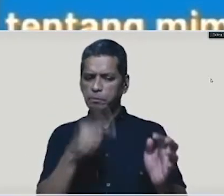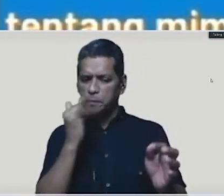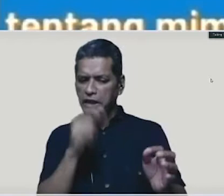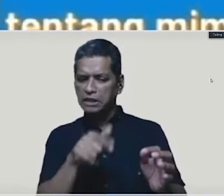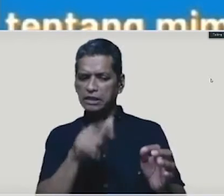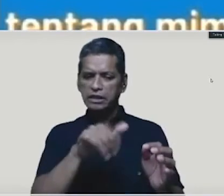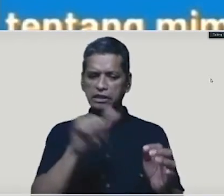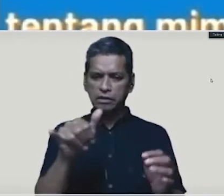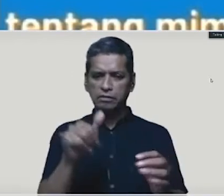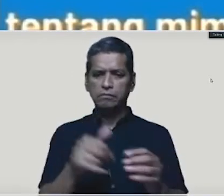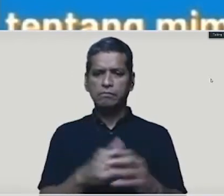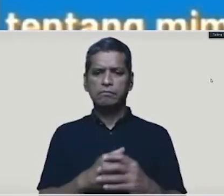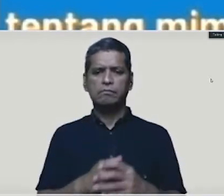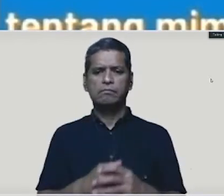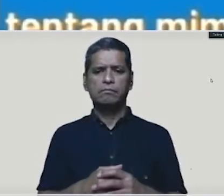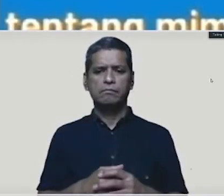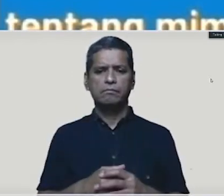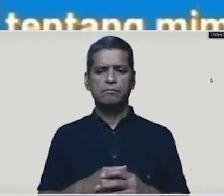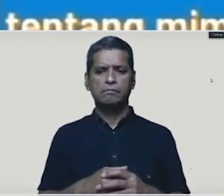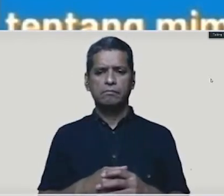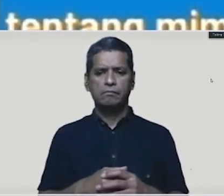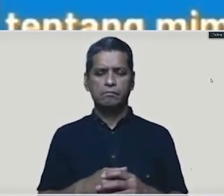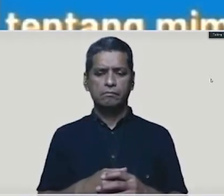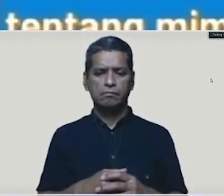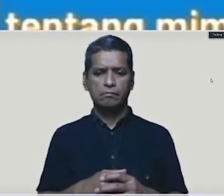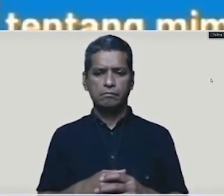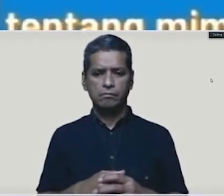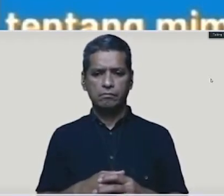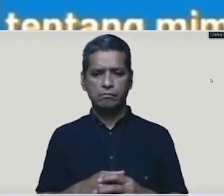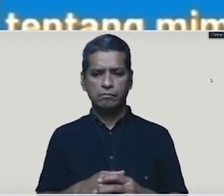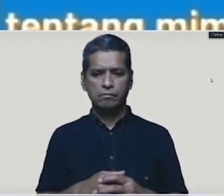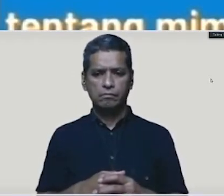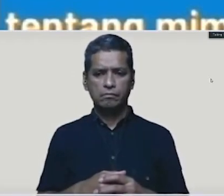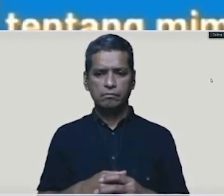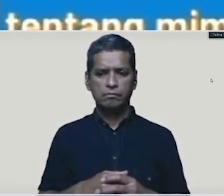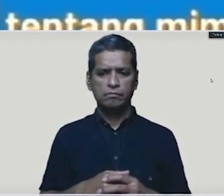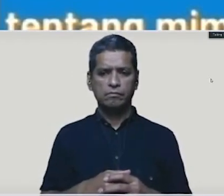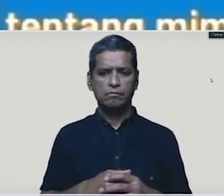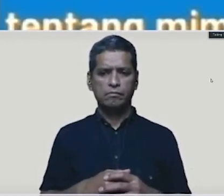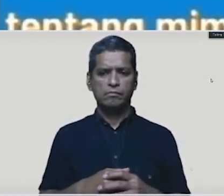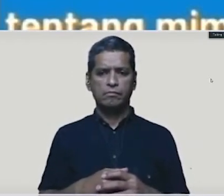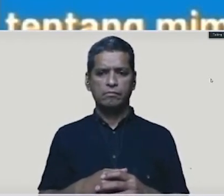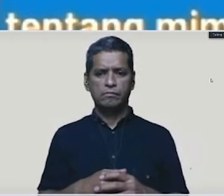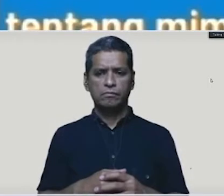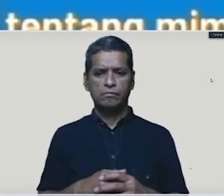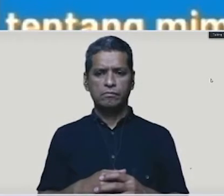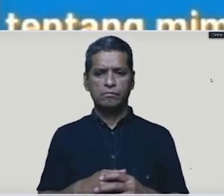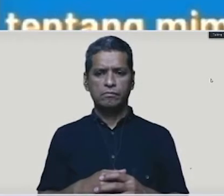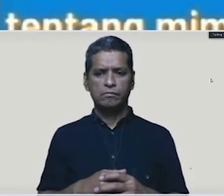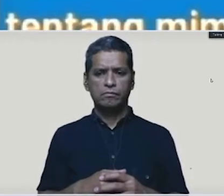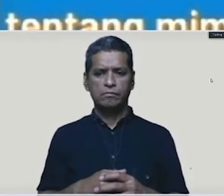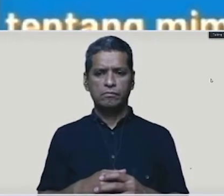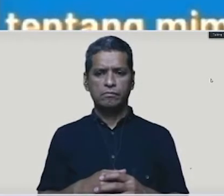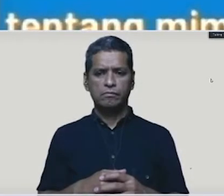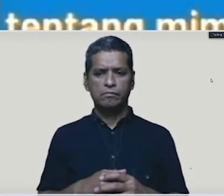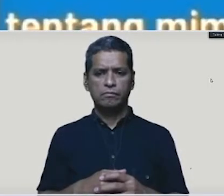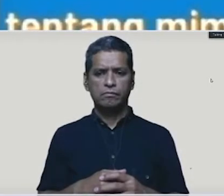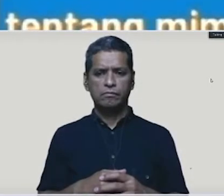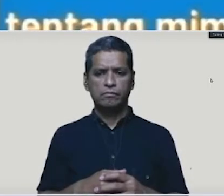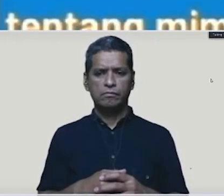itu dan Berdasarkan corak minyak yang menggumpal disana maka mereka akan